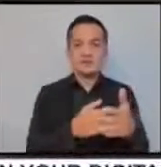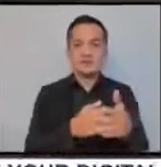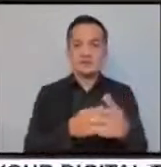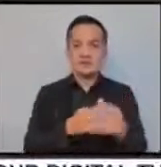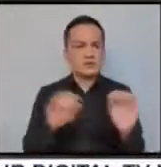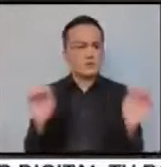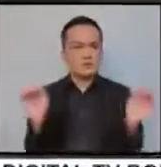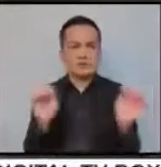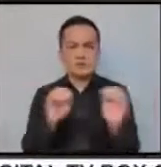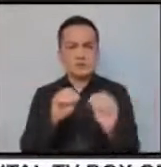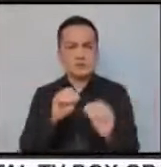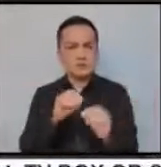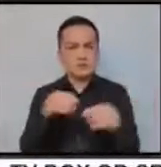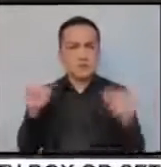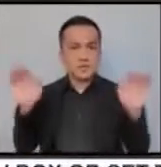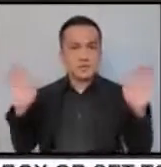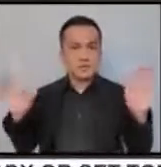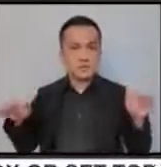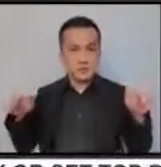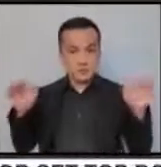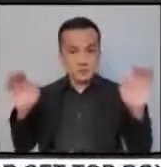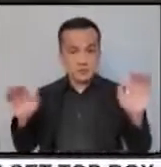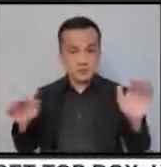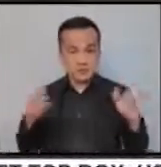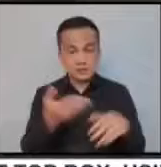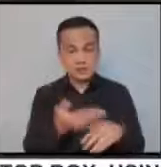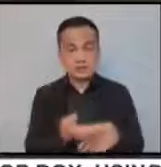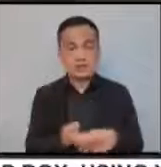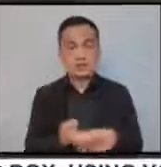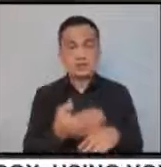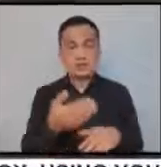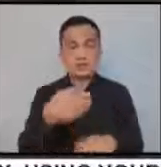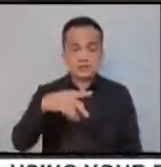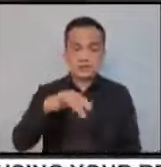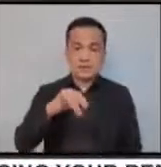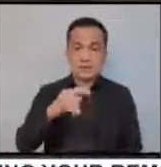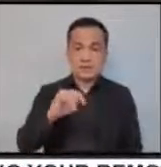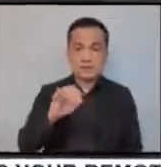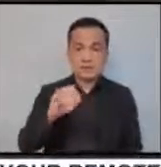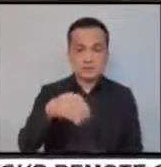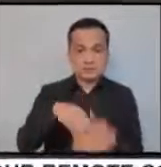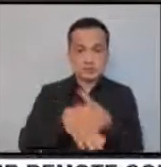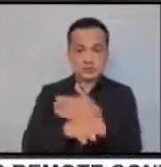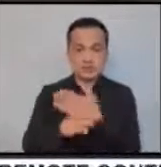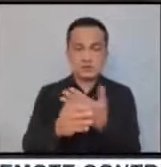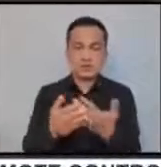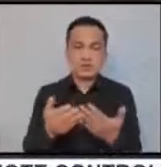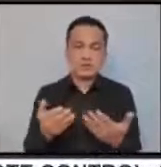Fly over Paraiso.